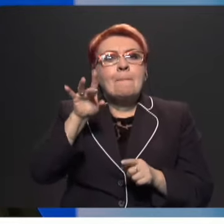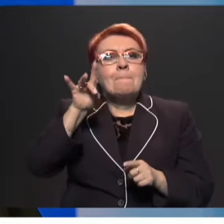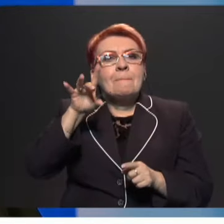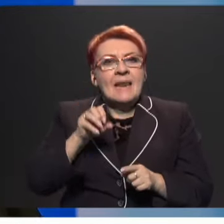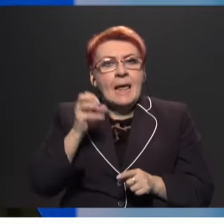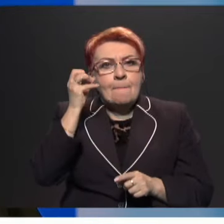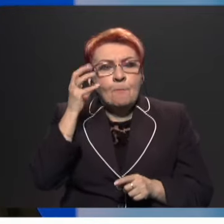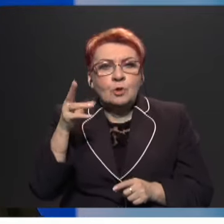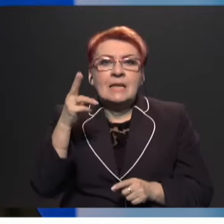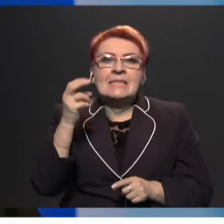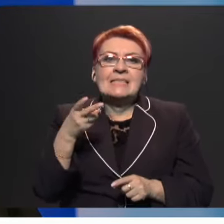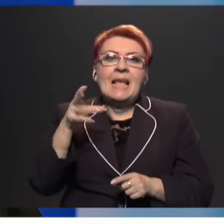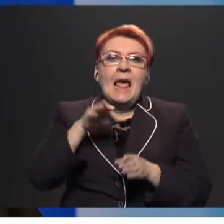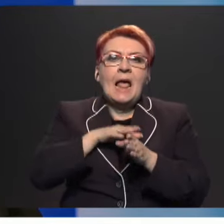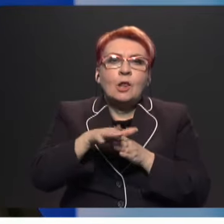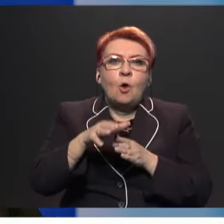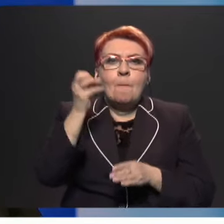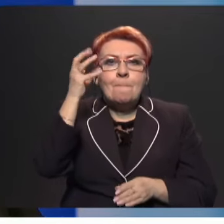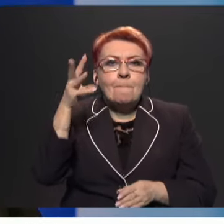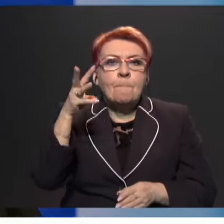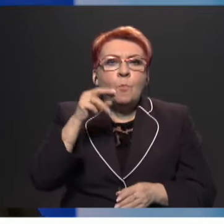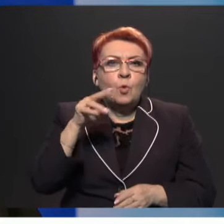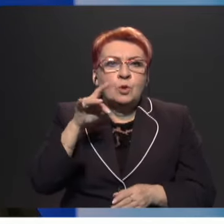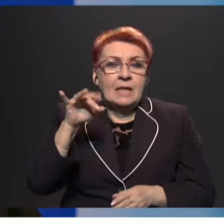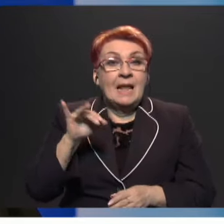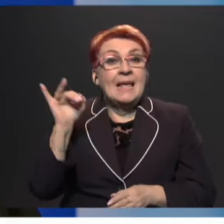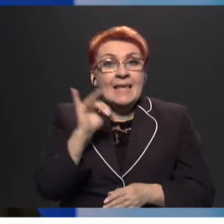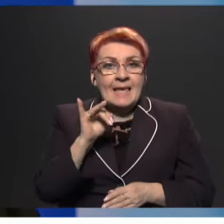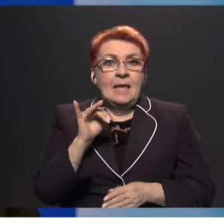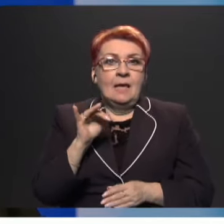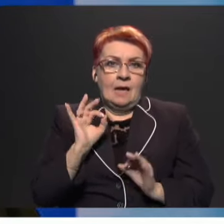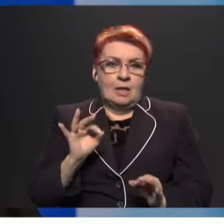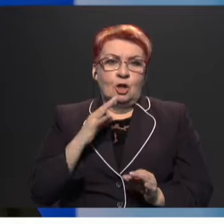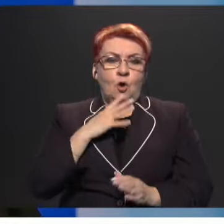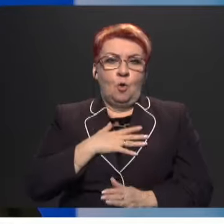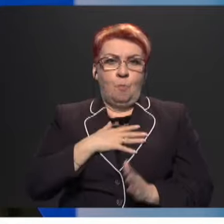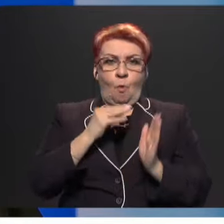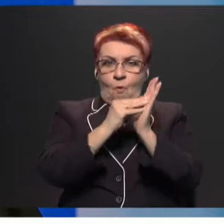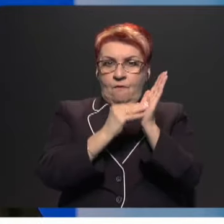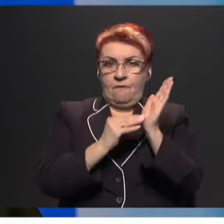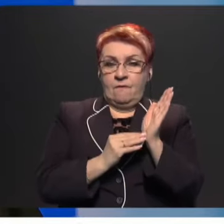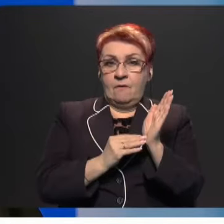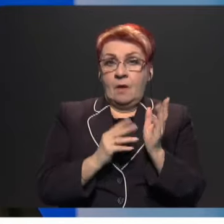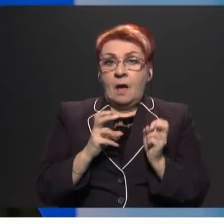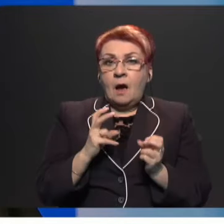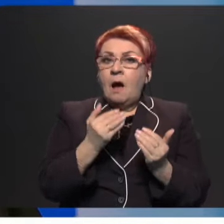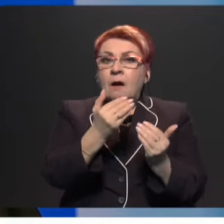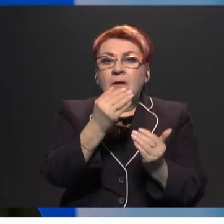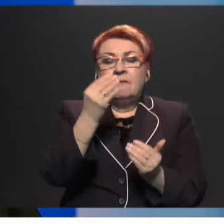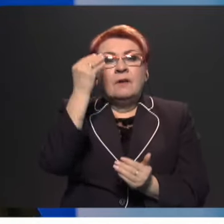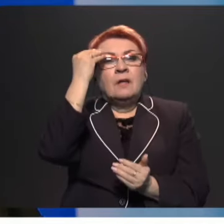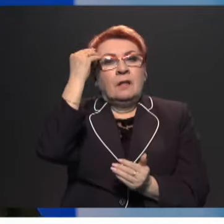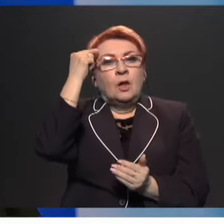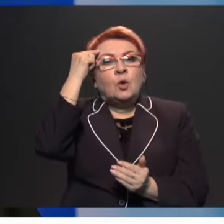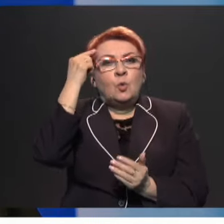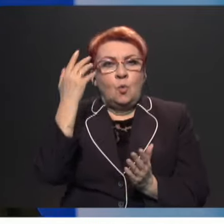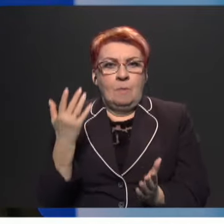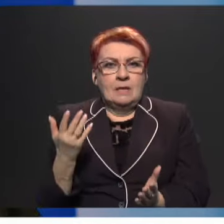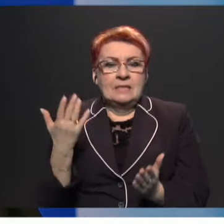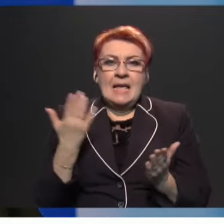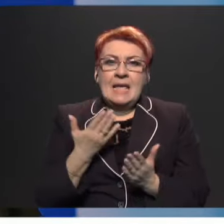премудрость, целомудрие и, естественно, любовь. И вот если, как вот вы думаете, если это